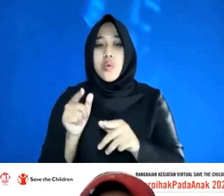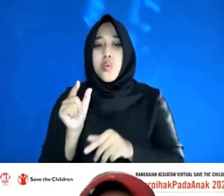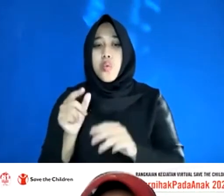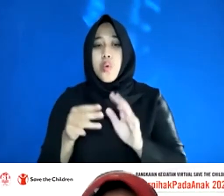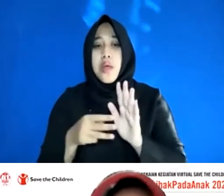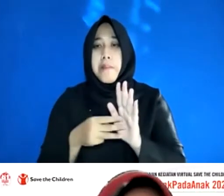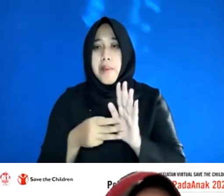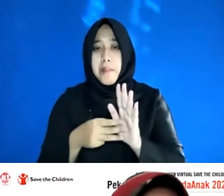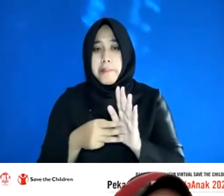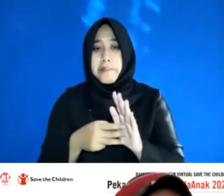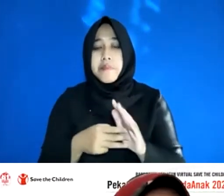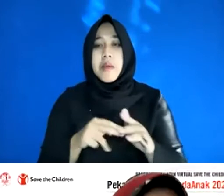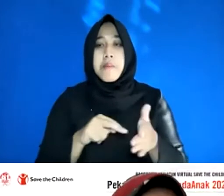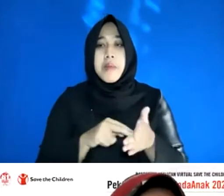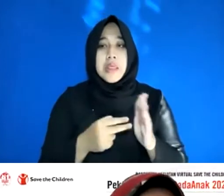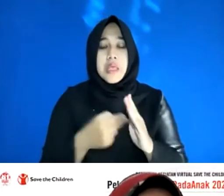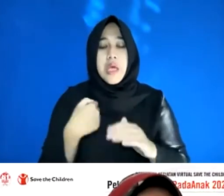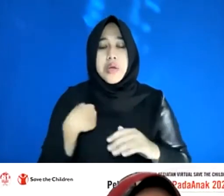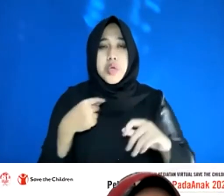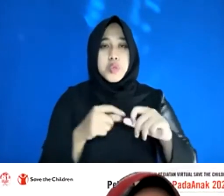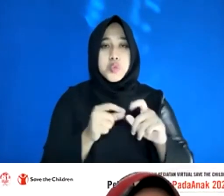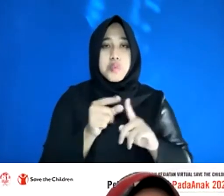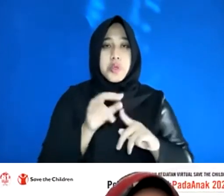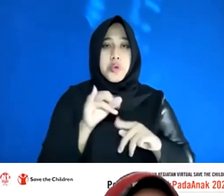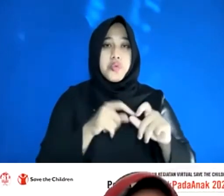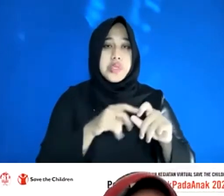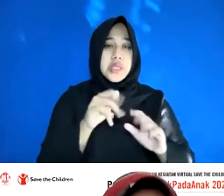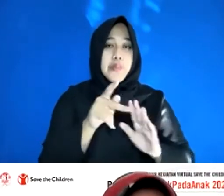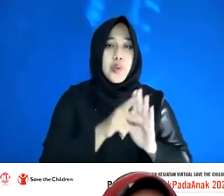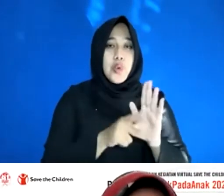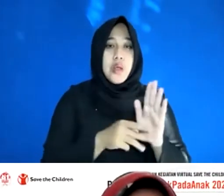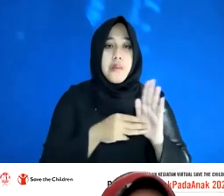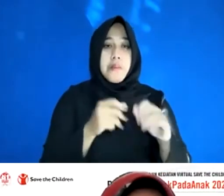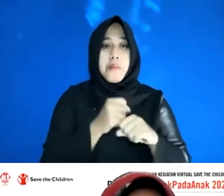UMM, ya. Berarti ada supervisi untuk program magang yang itu mandiri dan